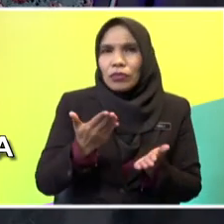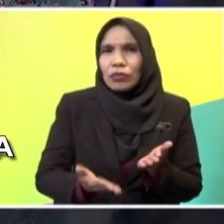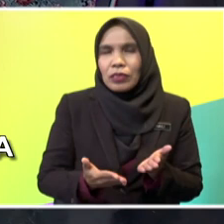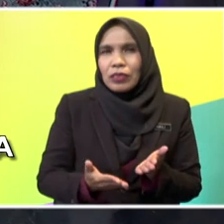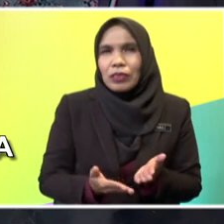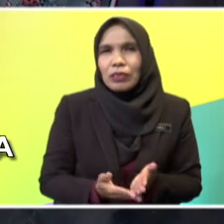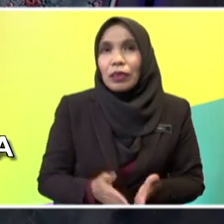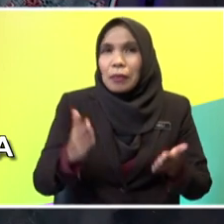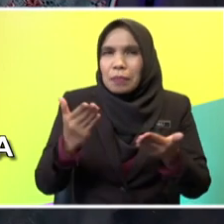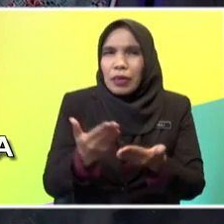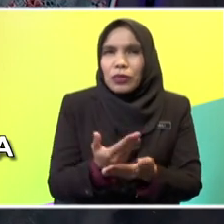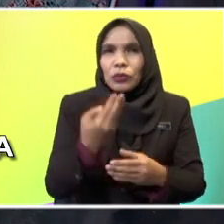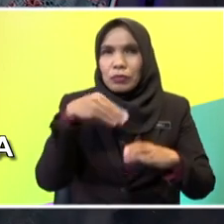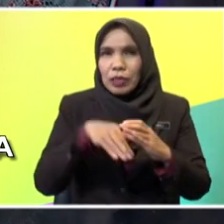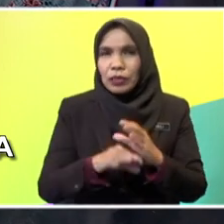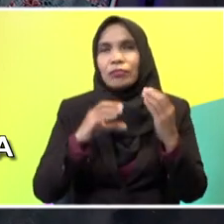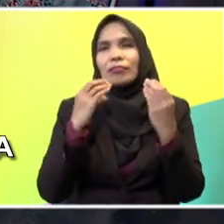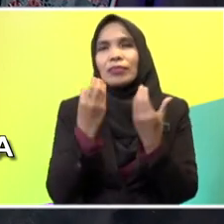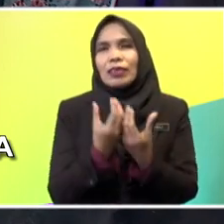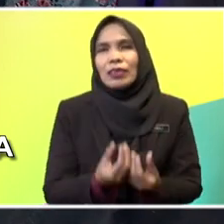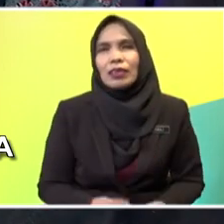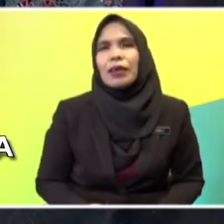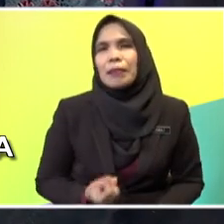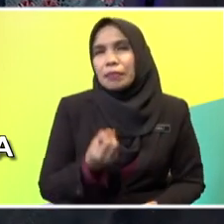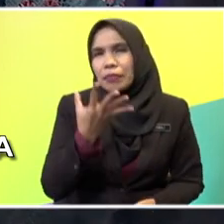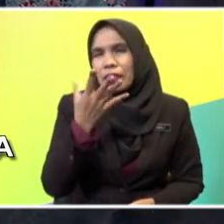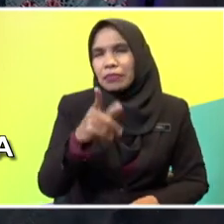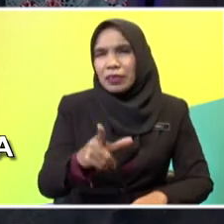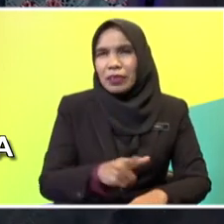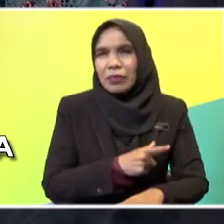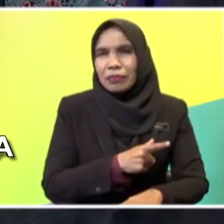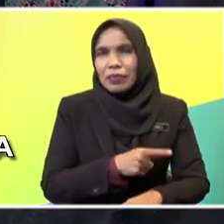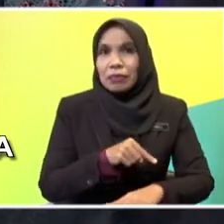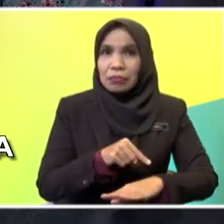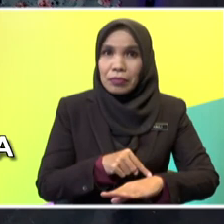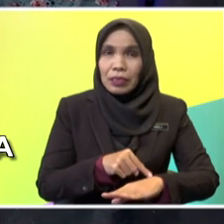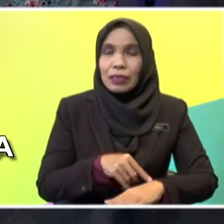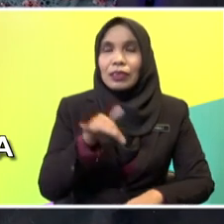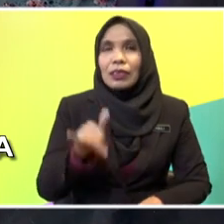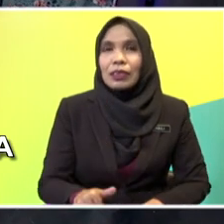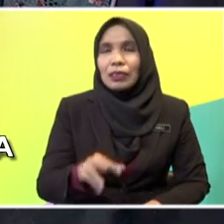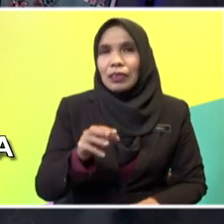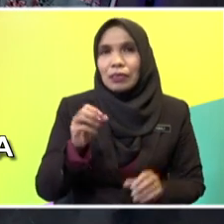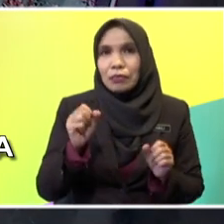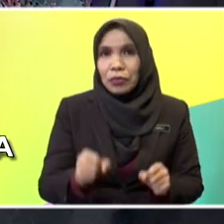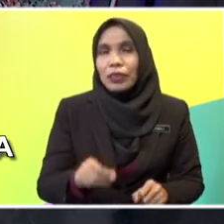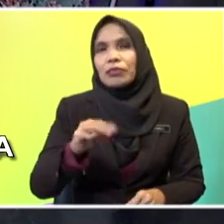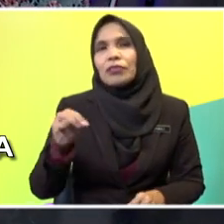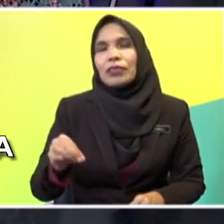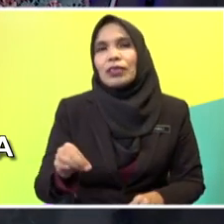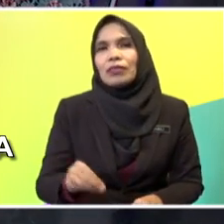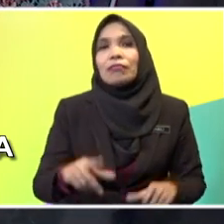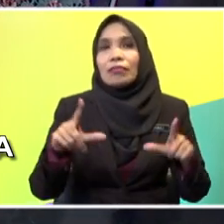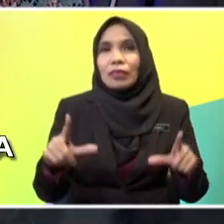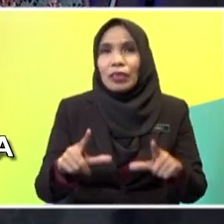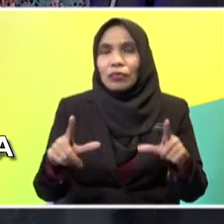kelas, agaknya berapa lama masa untuk mereka faham dan boleh lakukan sendiri pola ni? Ya, untuk pola